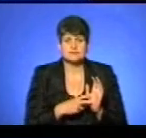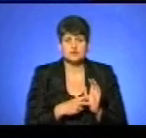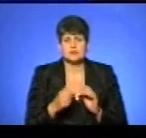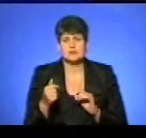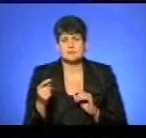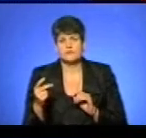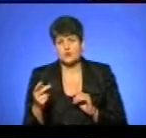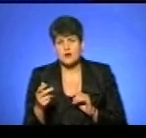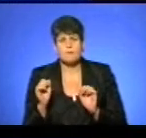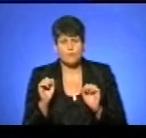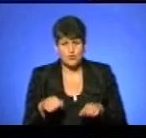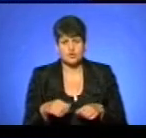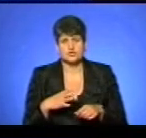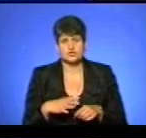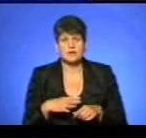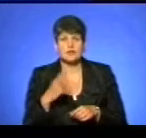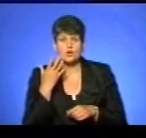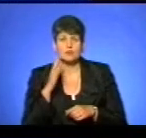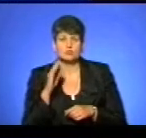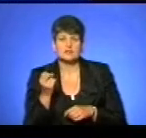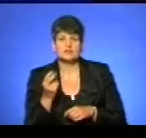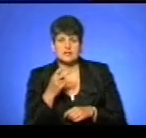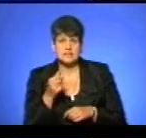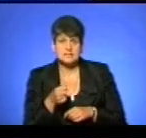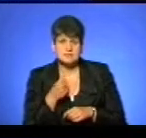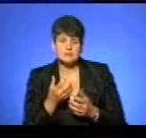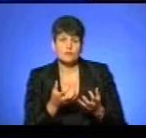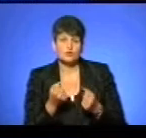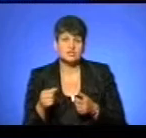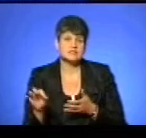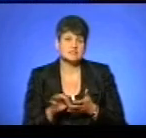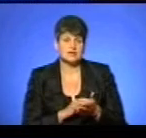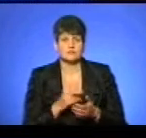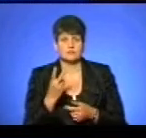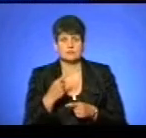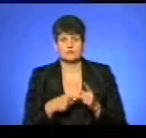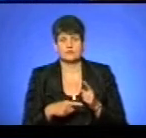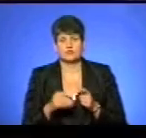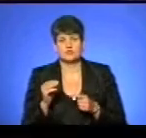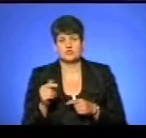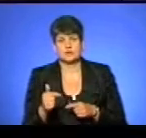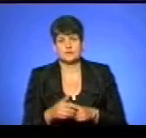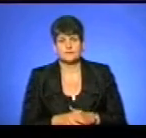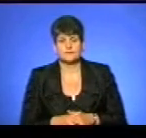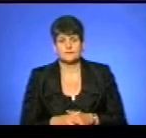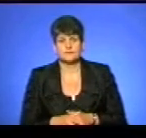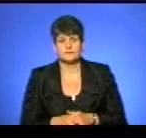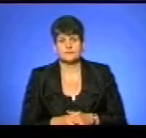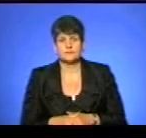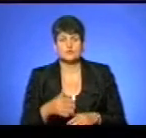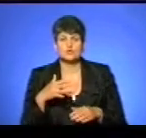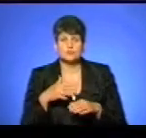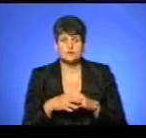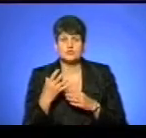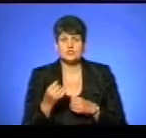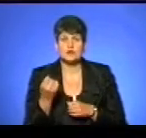може подочекатися, коли буде 12 місяців телятку, і отримати зразу 2,5 тисячі гривень. Всю суму. Зрозуміло. Ще